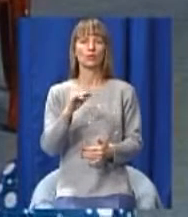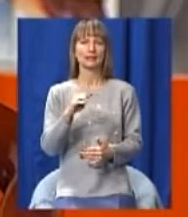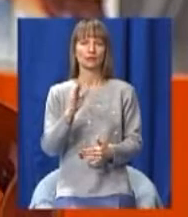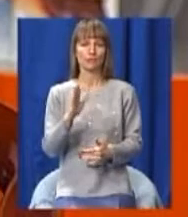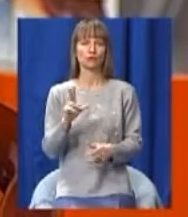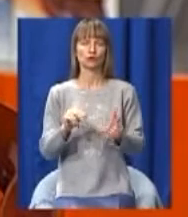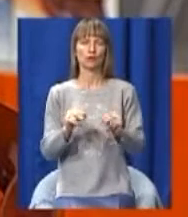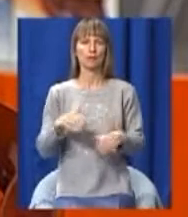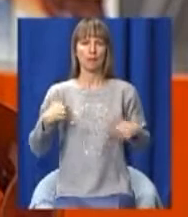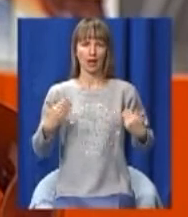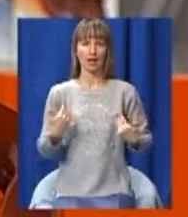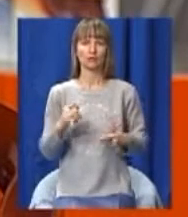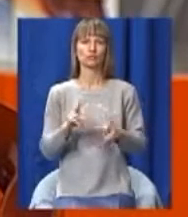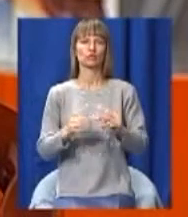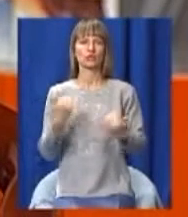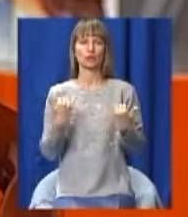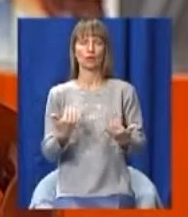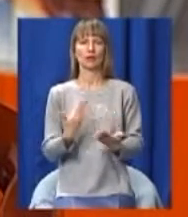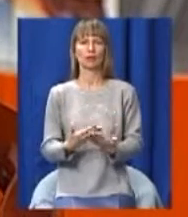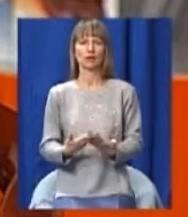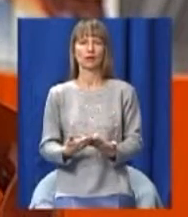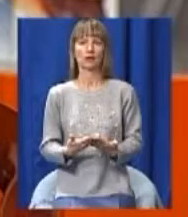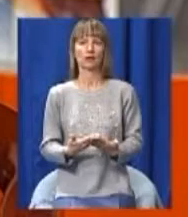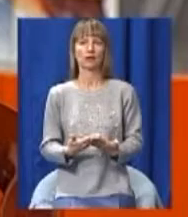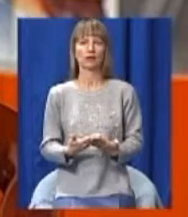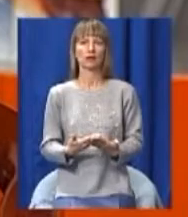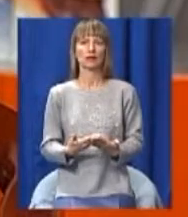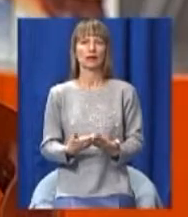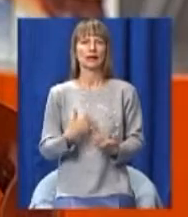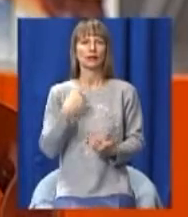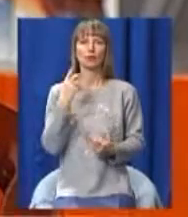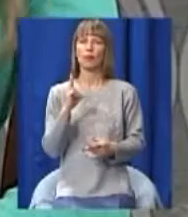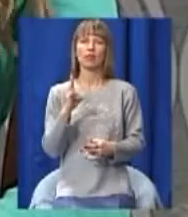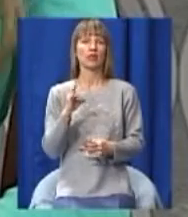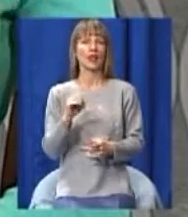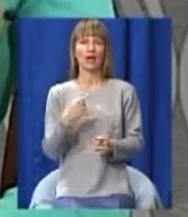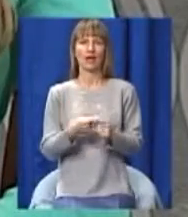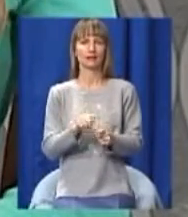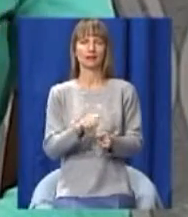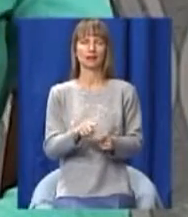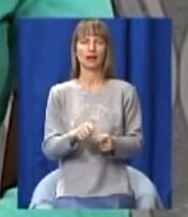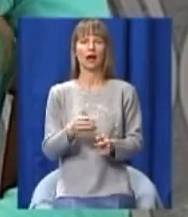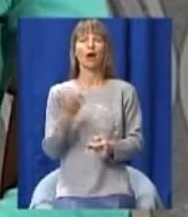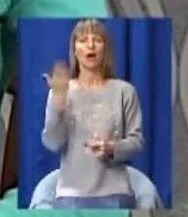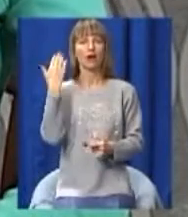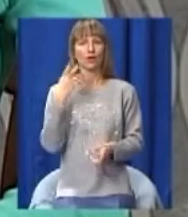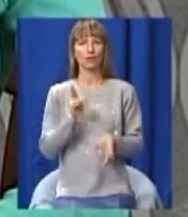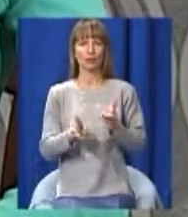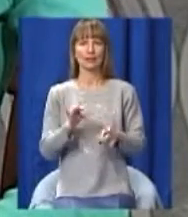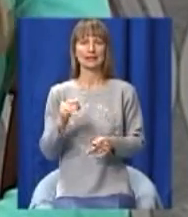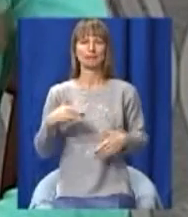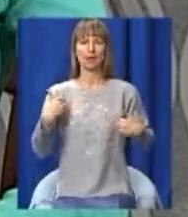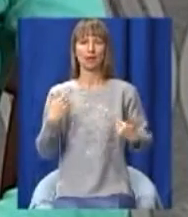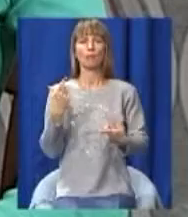як ти вважаєш, взагалі корисні йогурти сьогодні, наприклад? Ну, не всі. Ну, якщо колись ці йогурти готували, напевно, з